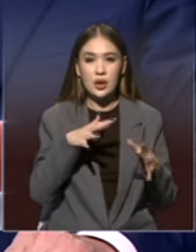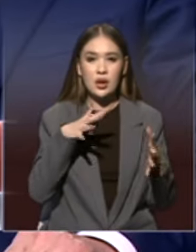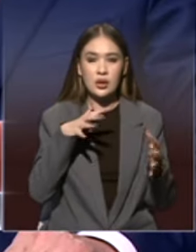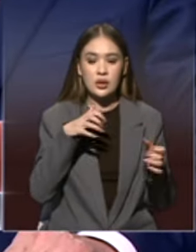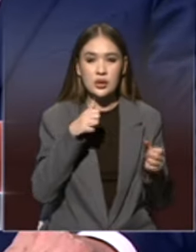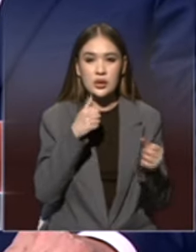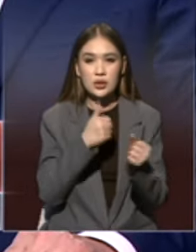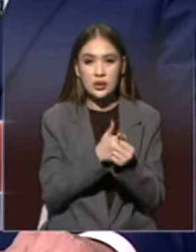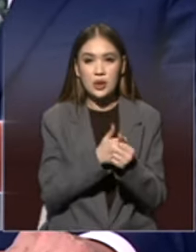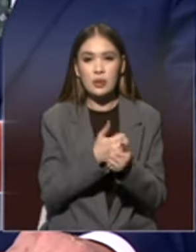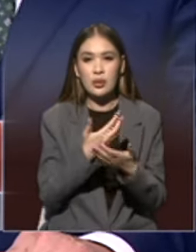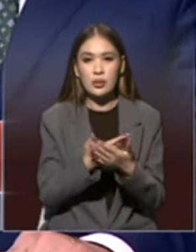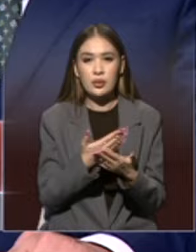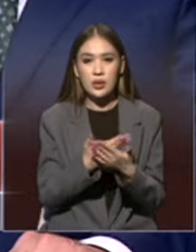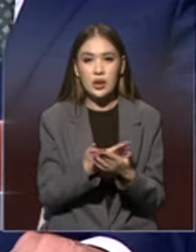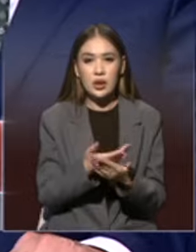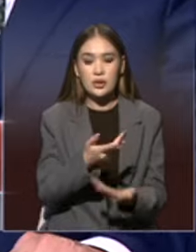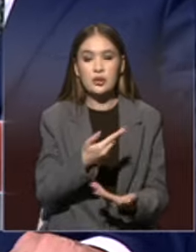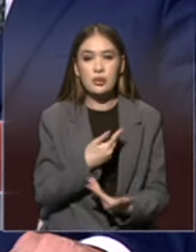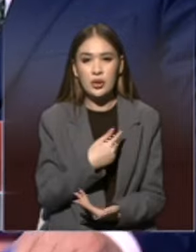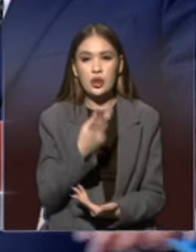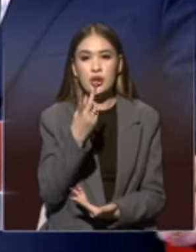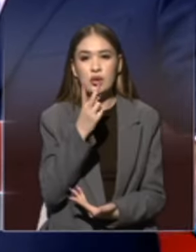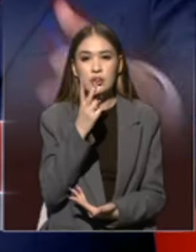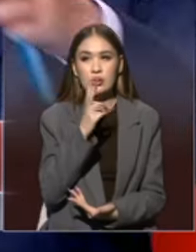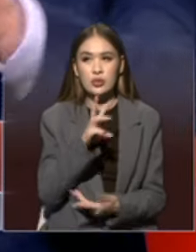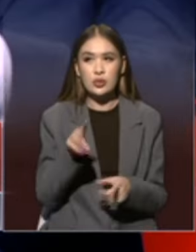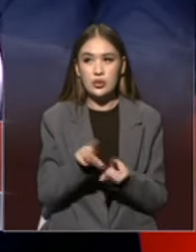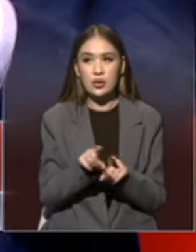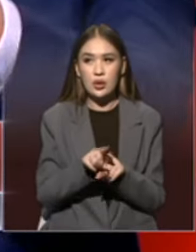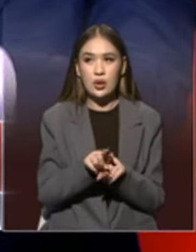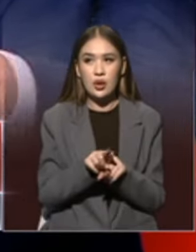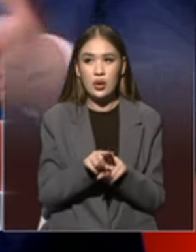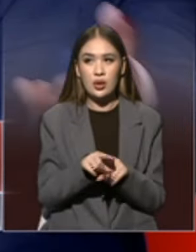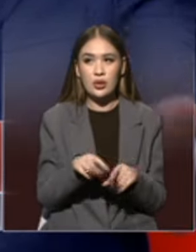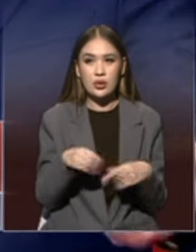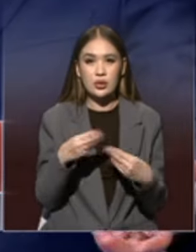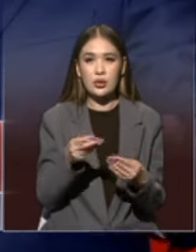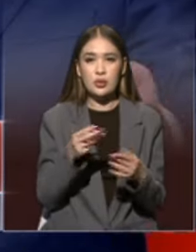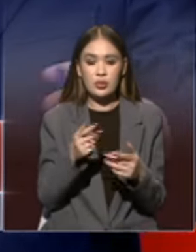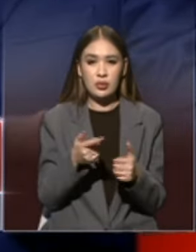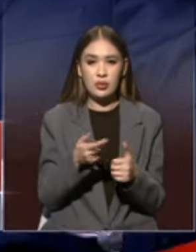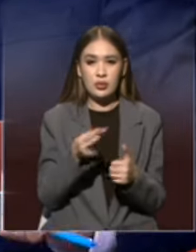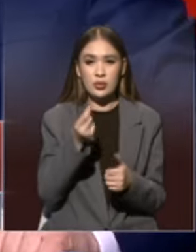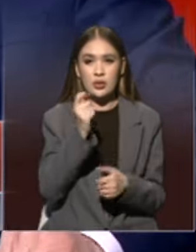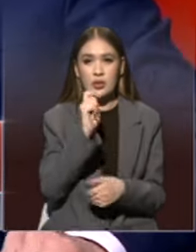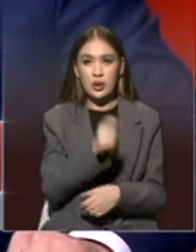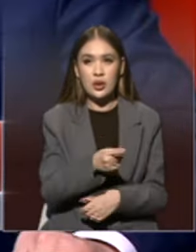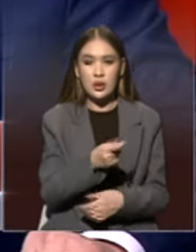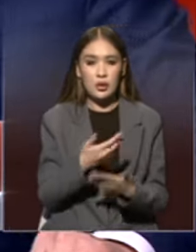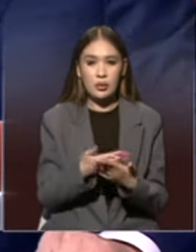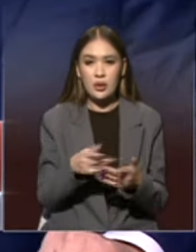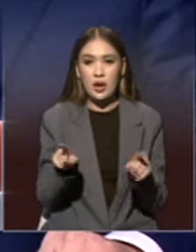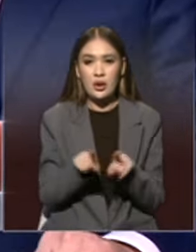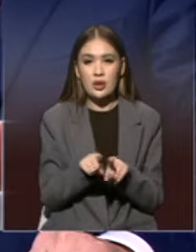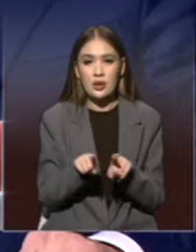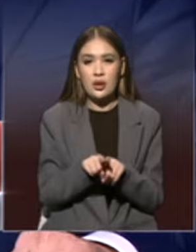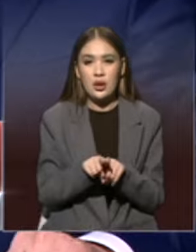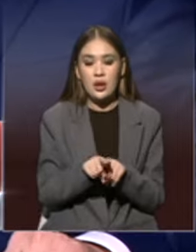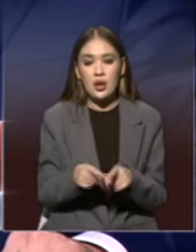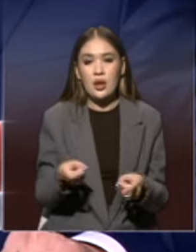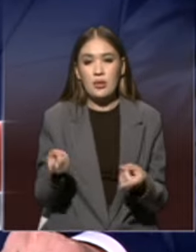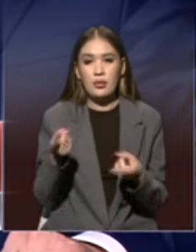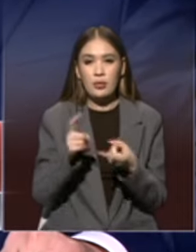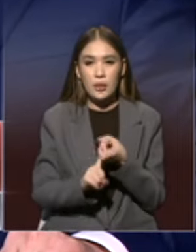қатты жақсы көремін, жүрегіме жақын. Сен маған 2 миллион теңге сұрағанмен бәрі маман келеді, бағасын береді, сол бағаны алады. Жалпы осы мәселеге байланысты